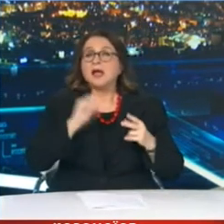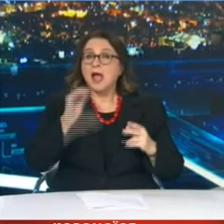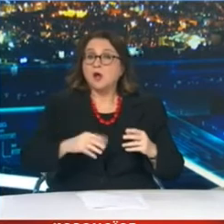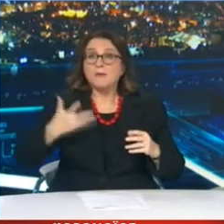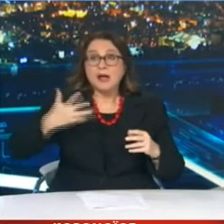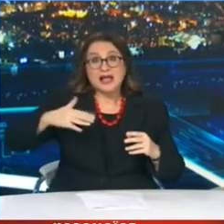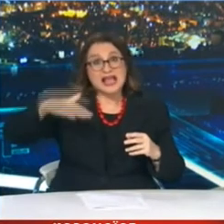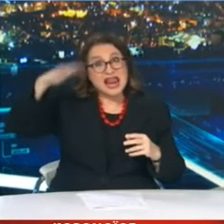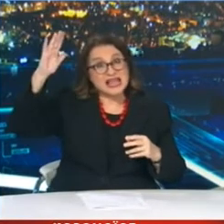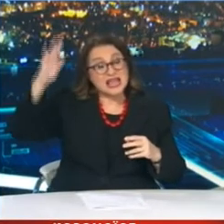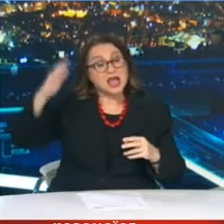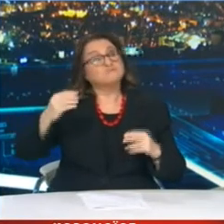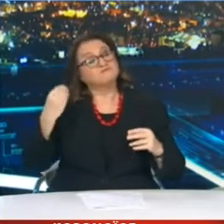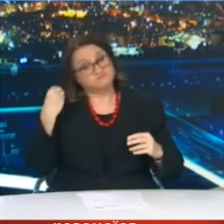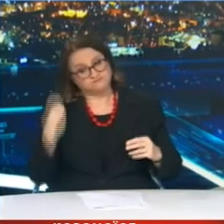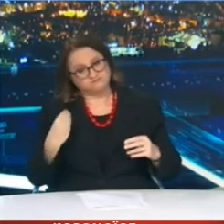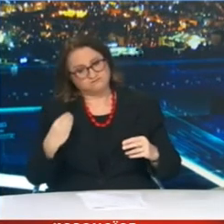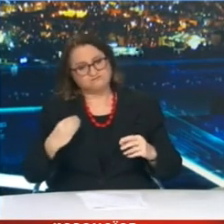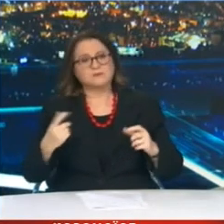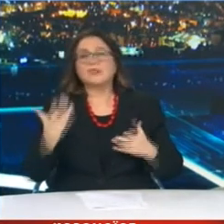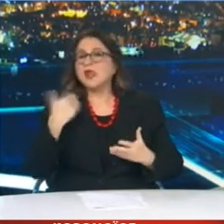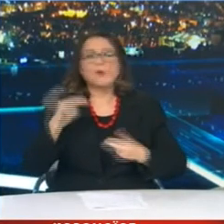αποτελεσματικότητά του ξεπερνά το